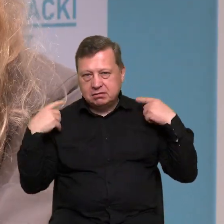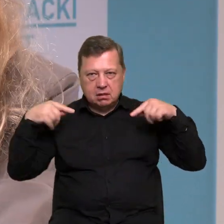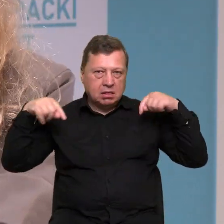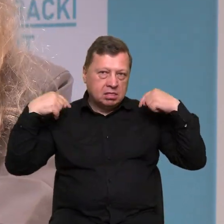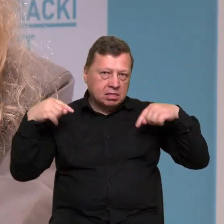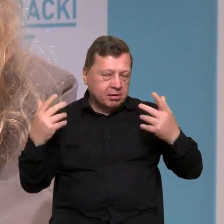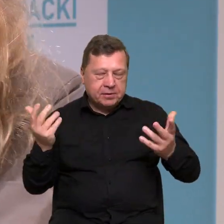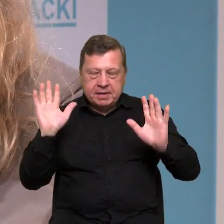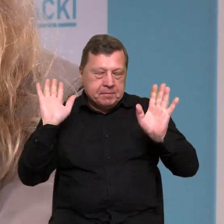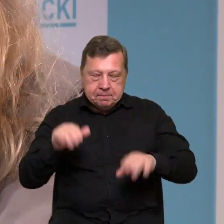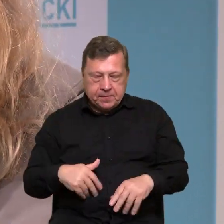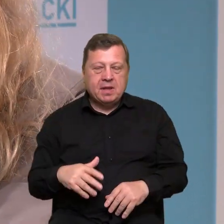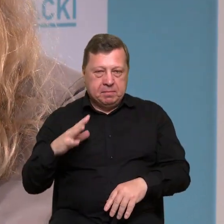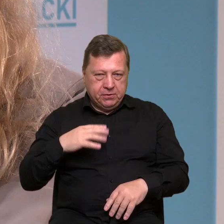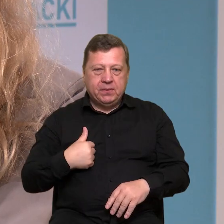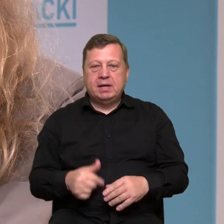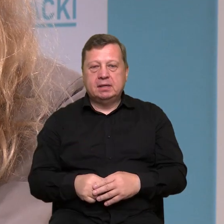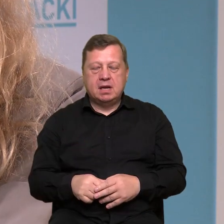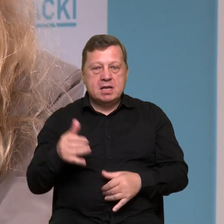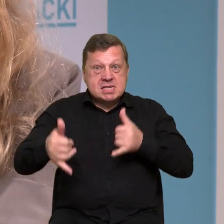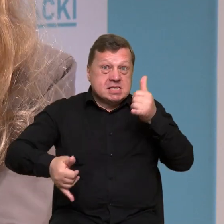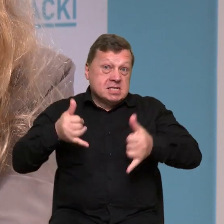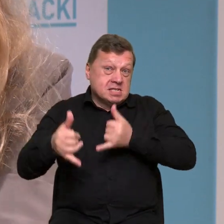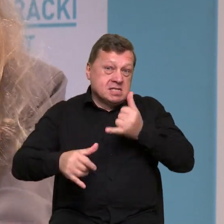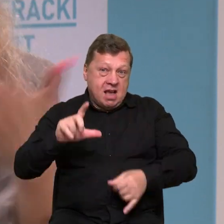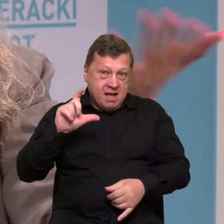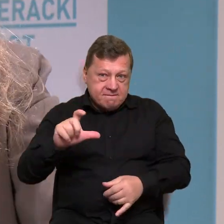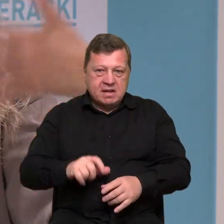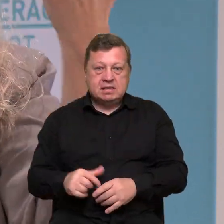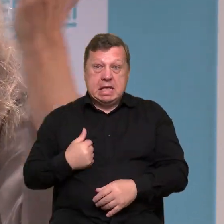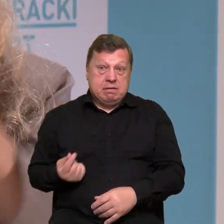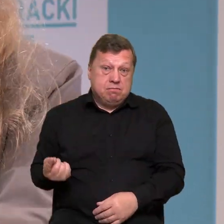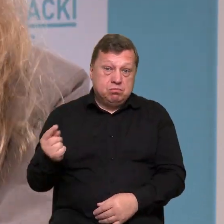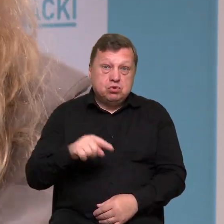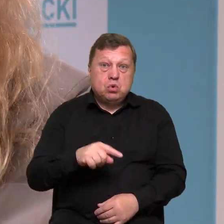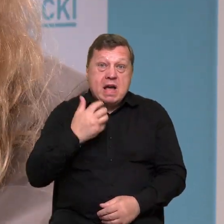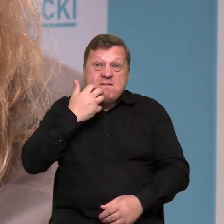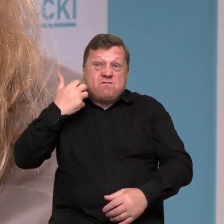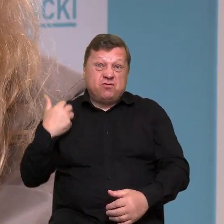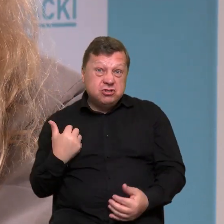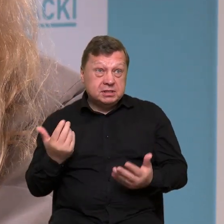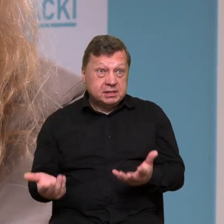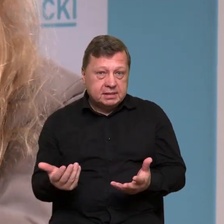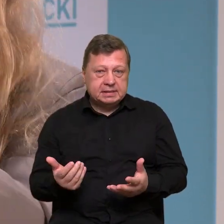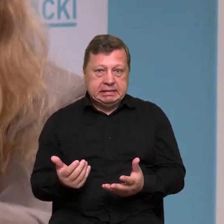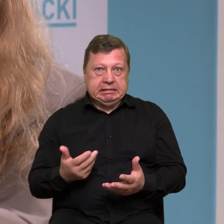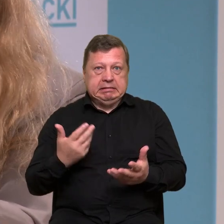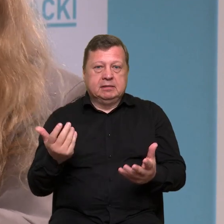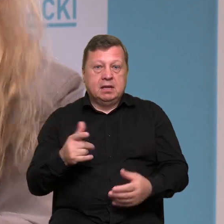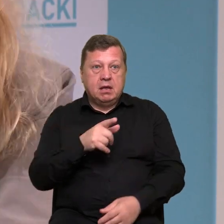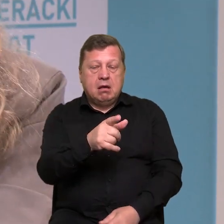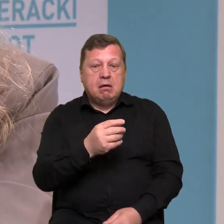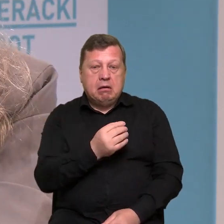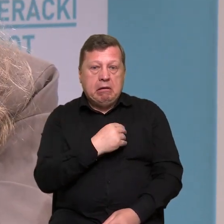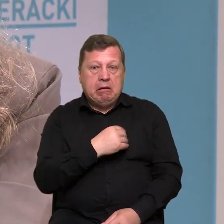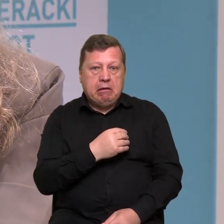I byłam wysokie obcasy, przyszłam za wcześnie i typ